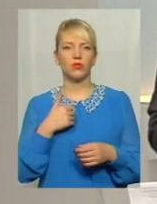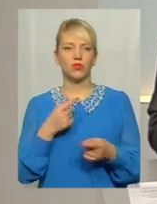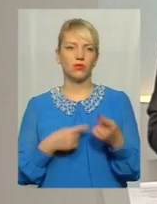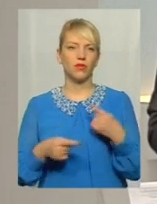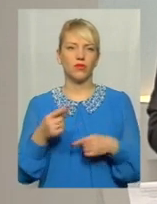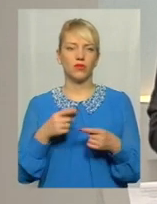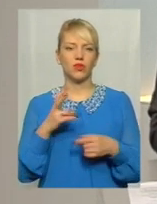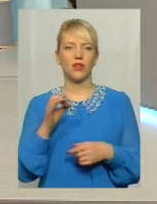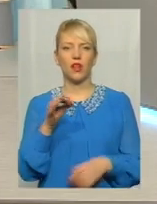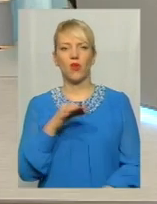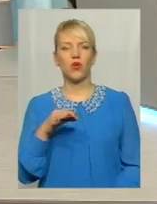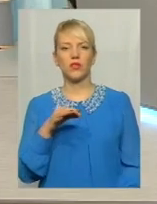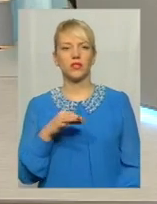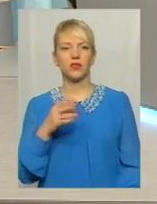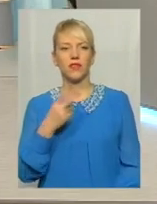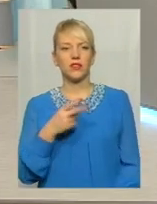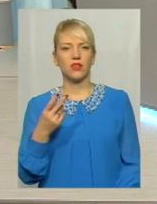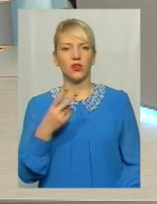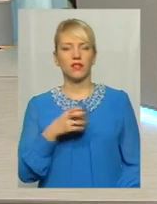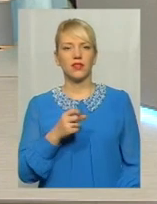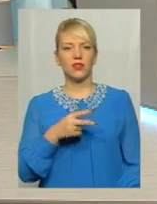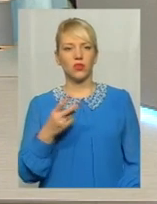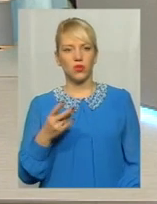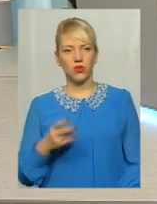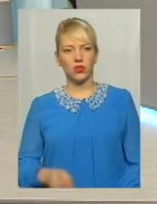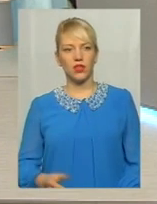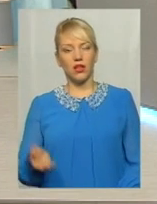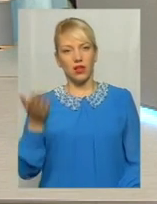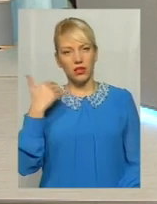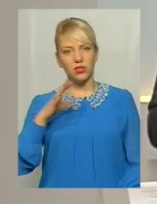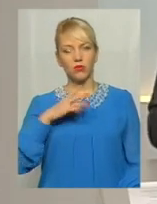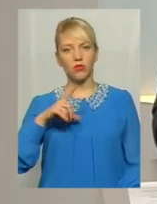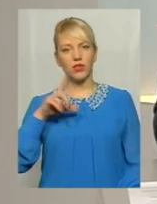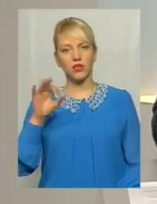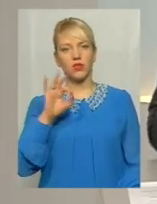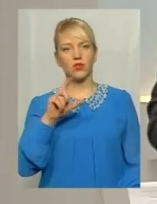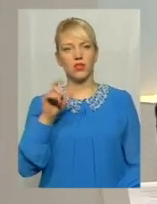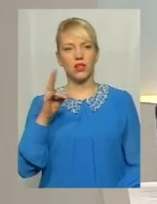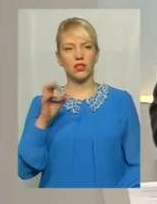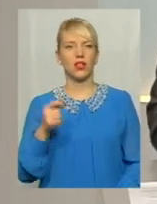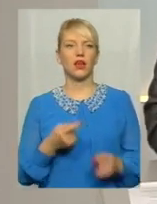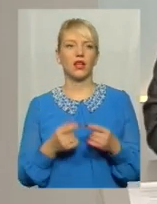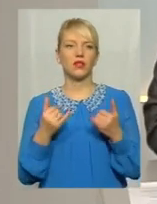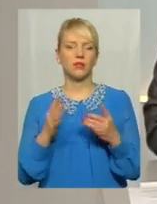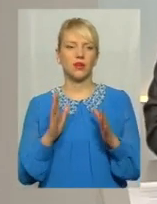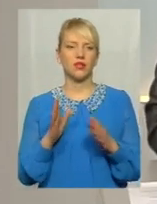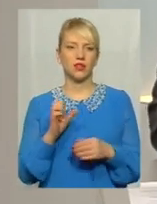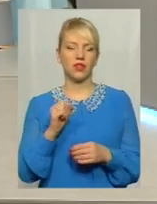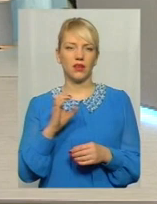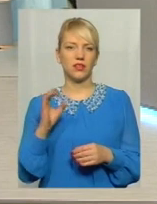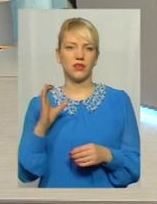Озерну. Що ви думаєте з цього? 22-й маршрут. 22-й. Так, так. Він раніше їхав на Озерну, а тепер тільки на автостанцію. Ну, річ в тому,